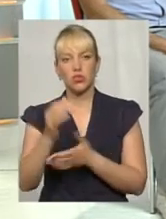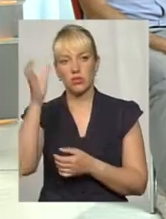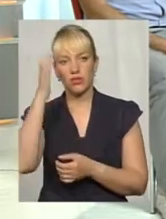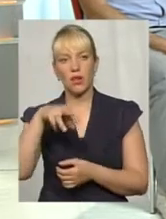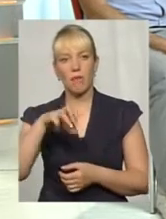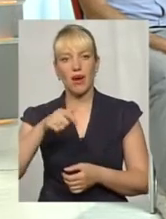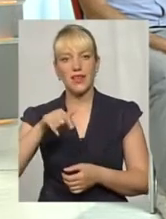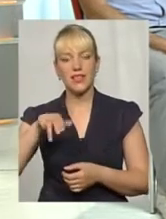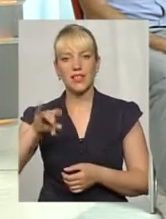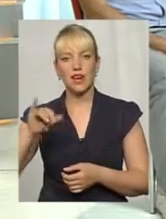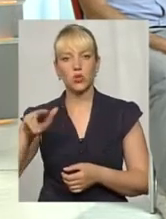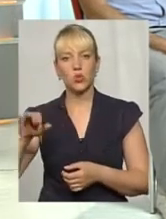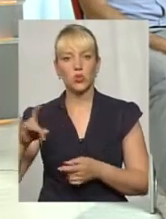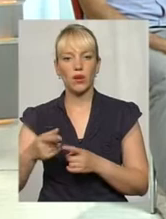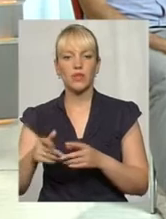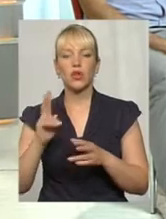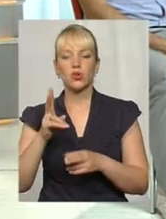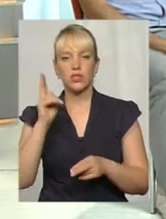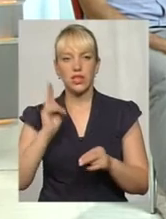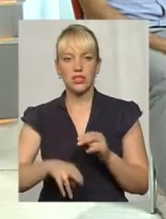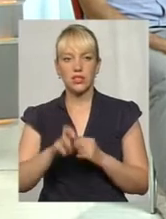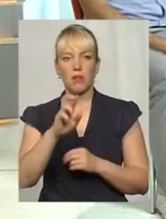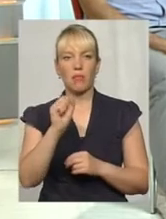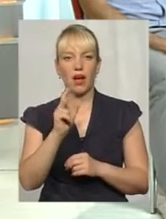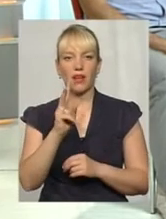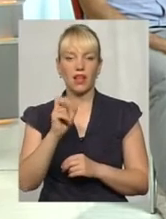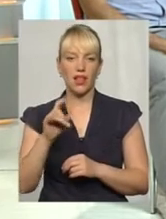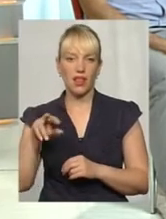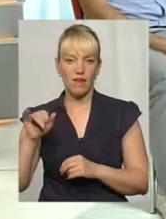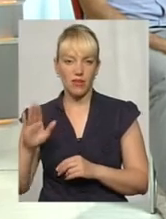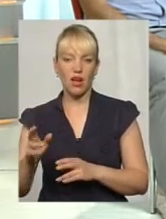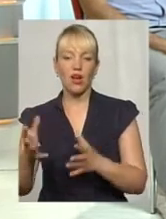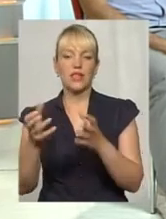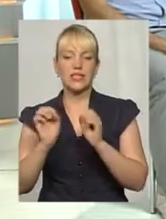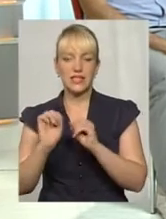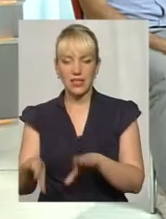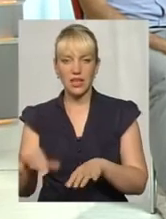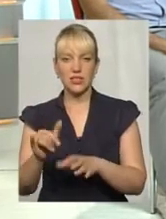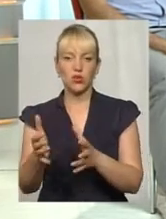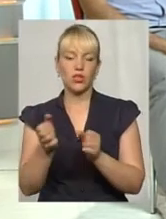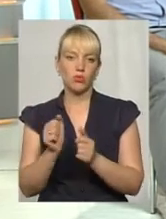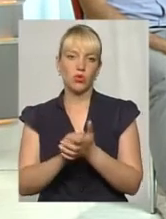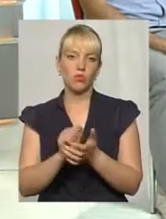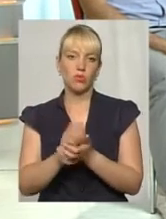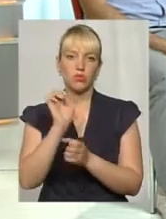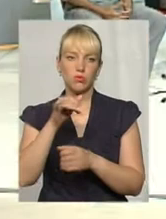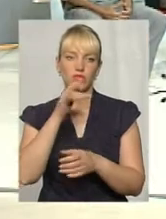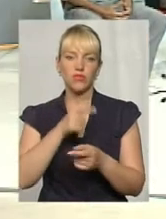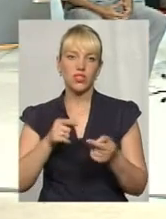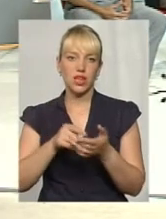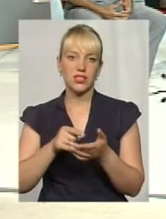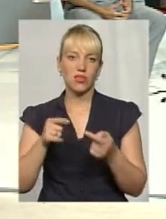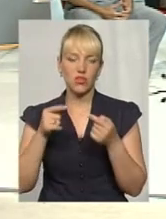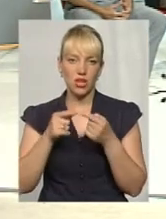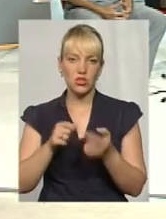хто закінчить бакалаврат і здасть, отримає диплом і зможе вчасно зареєструватися. А чи не підведе